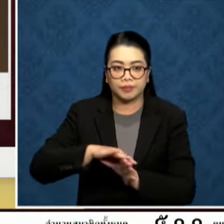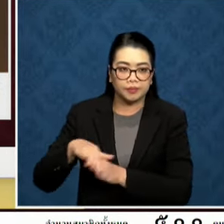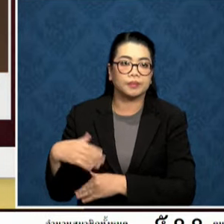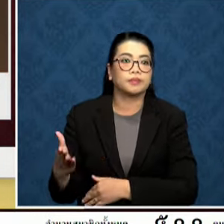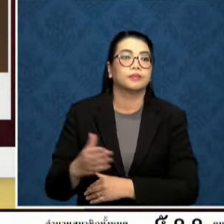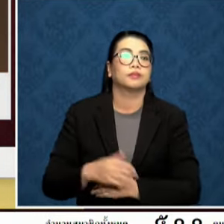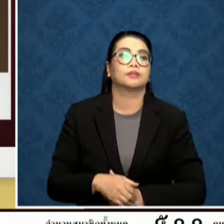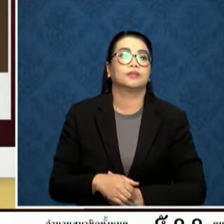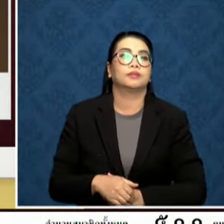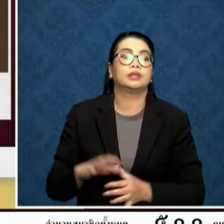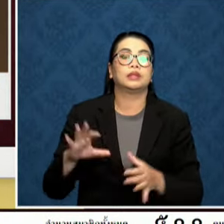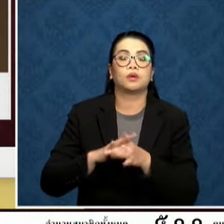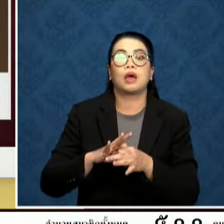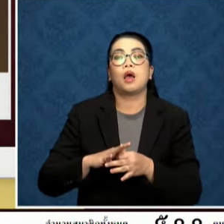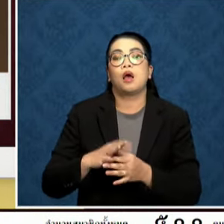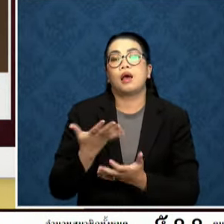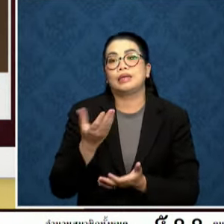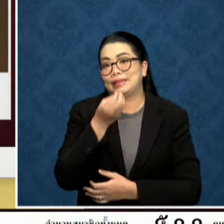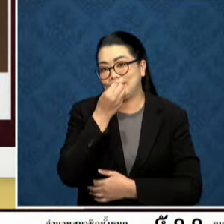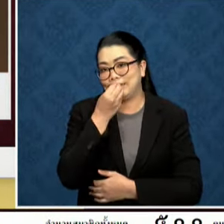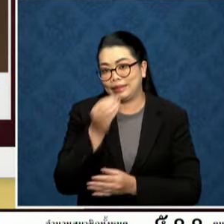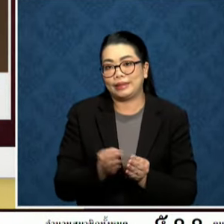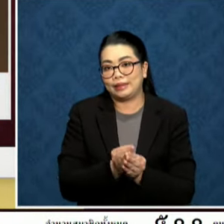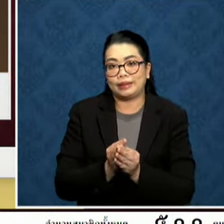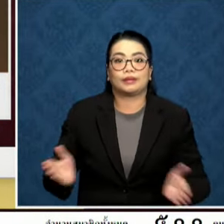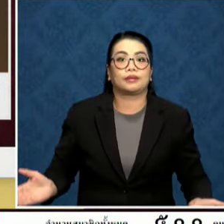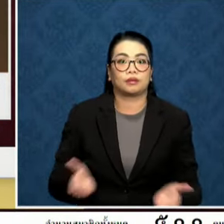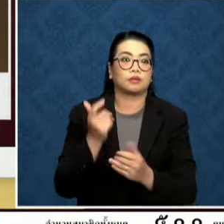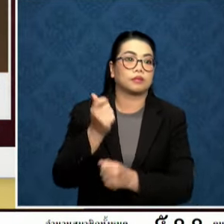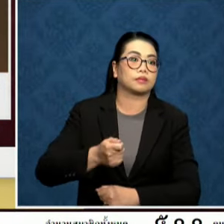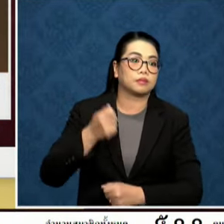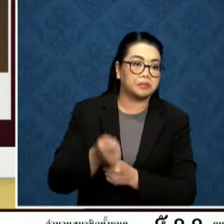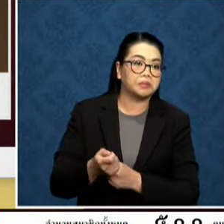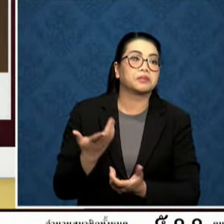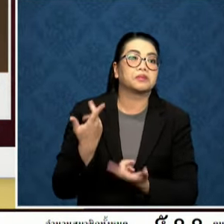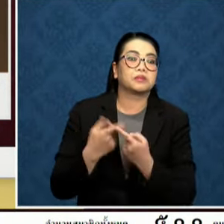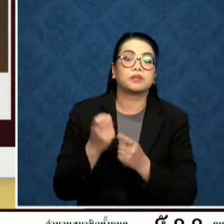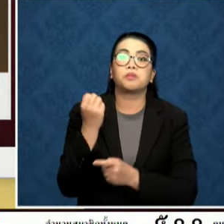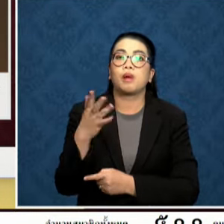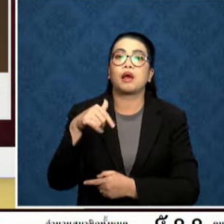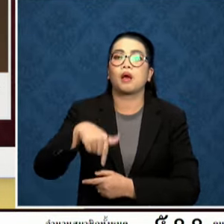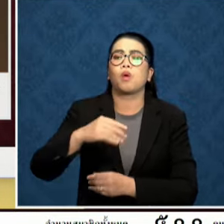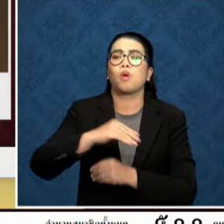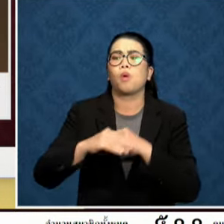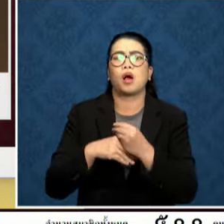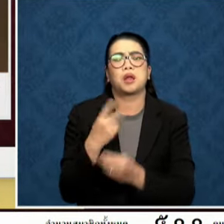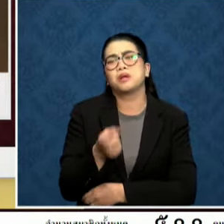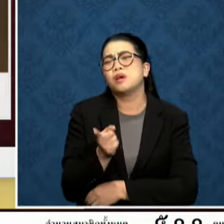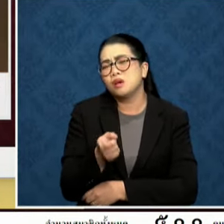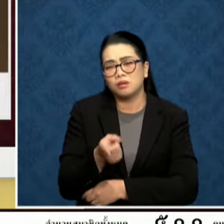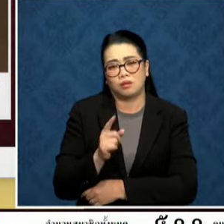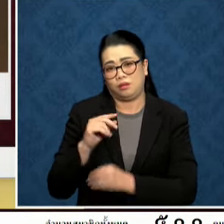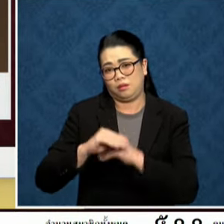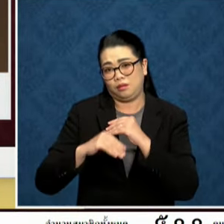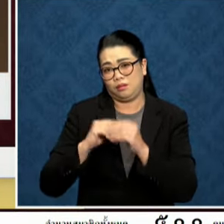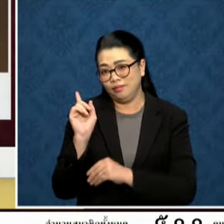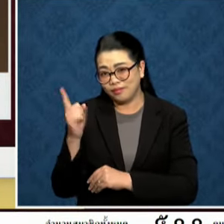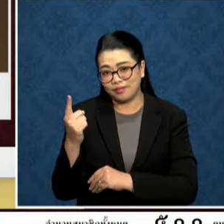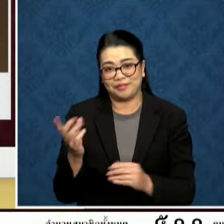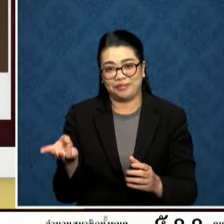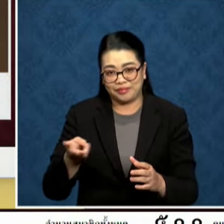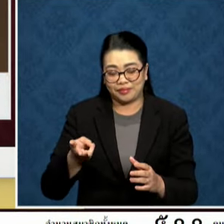คะและแน Food Hubนะคะมีงบประมาณเกี่ยวกับการภาคเกษตรสูงสุดก็จริงค่ะแต่ส่วนใหญ่แล้วมันเป็นโครงการเดิมๆโครงการใหม่มีน้อยมาก